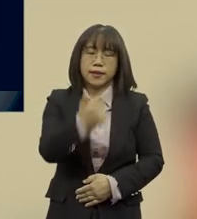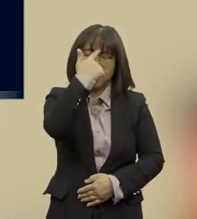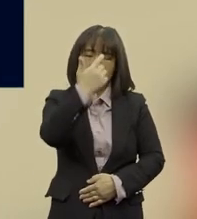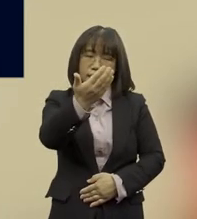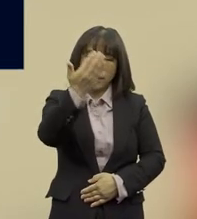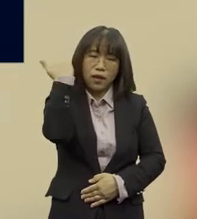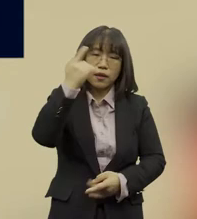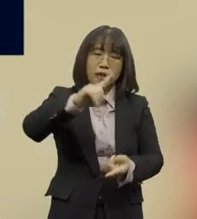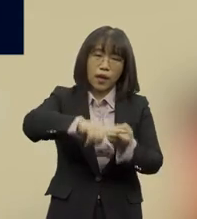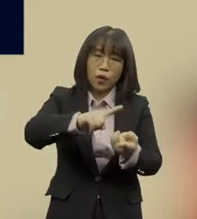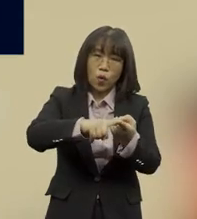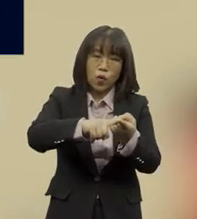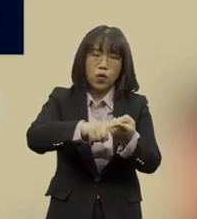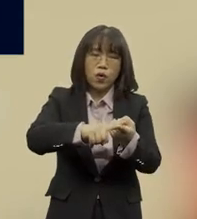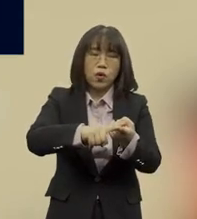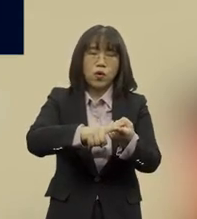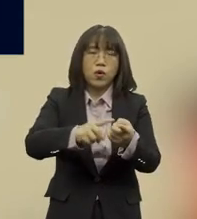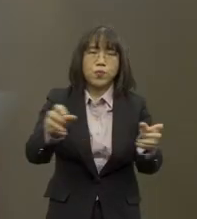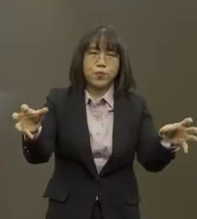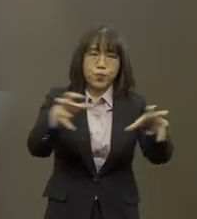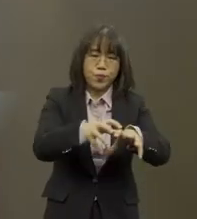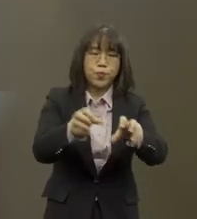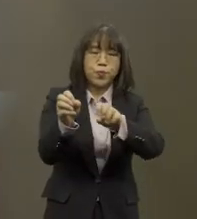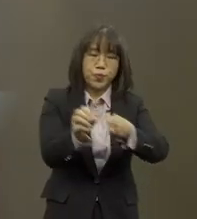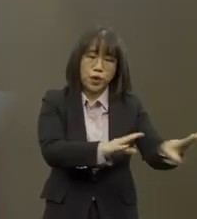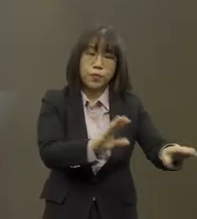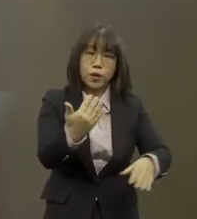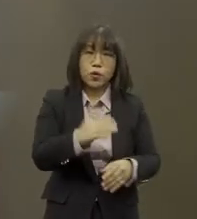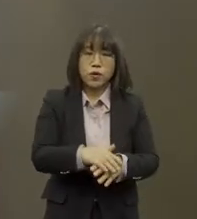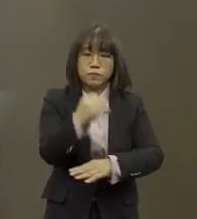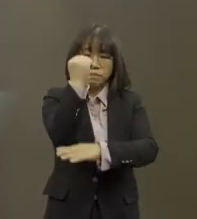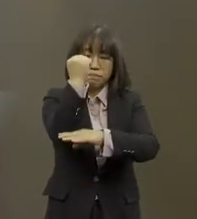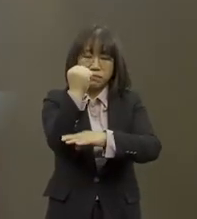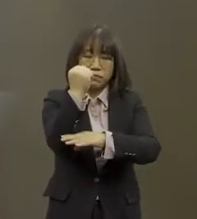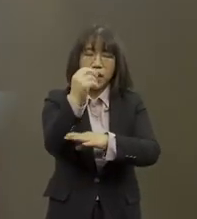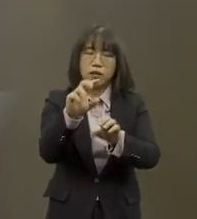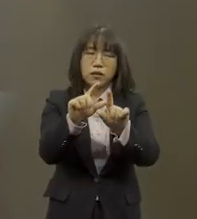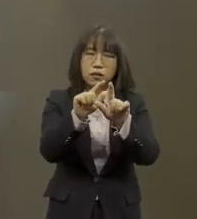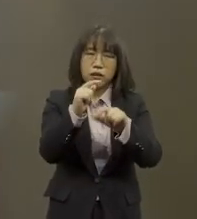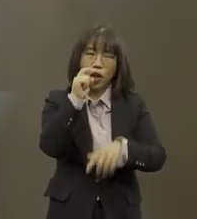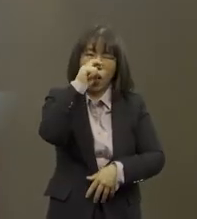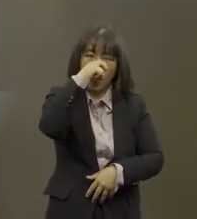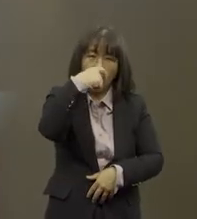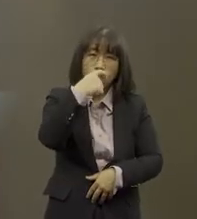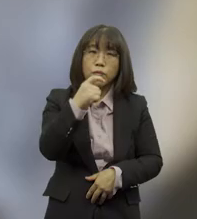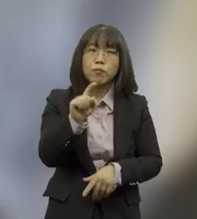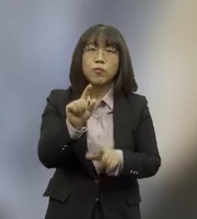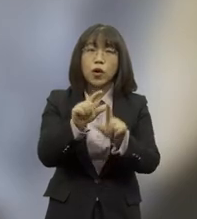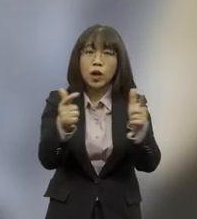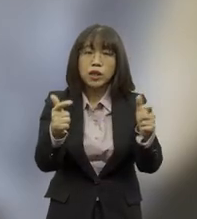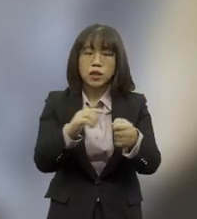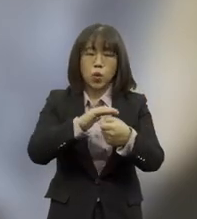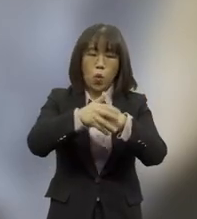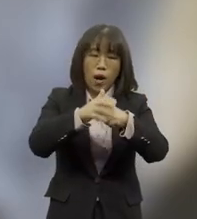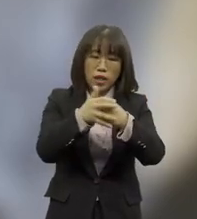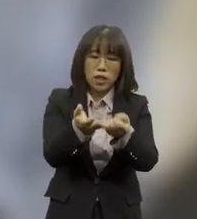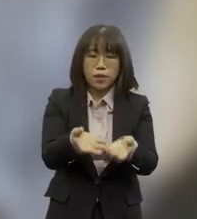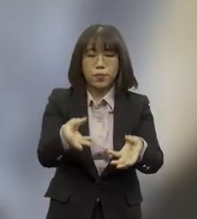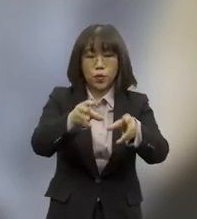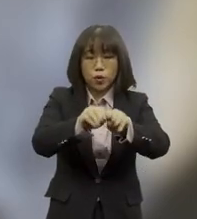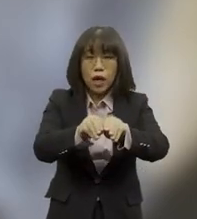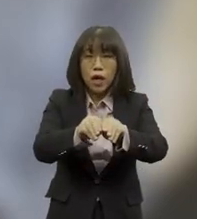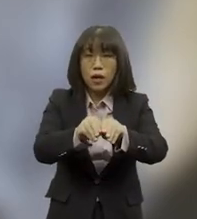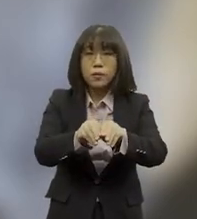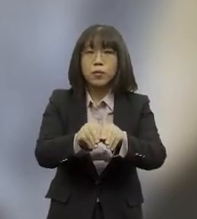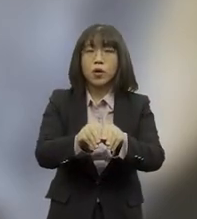플라스틱 수거함에 재활용 하면 됩니다 씻어도 이물질이 제거되지 않는 용기와 과일 망 과일 포장